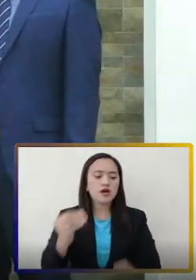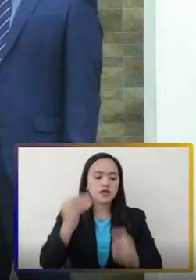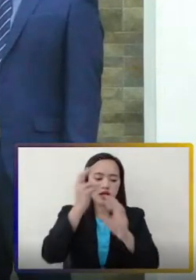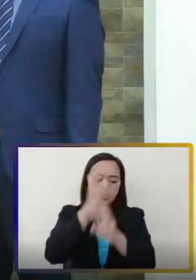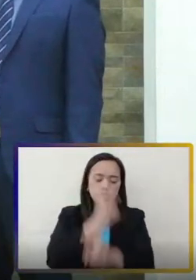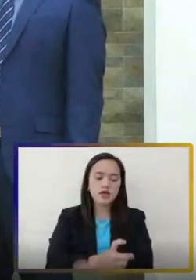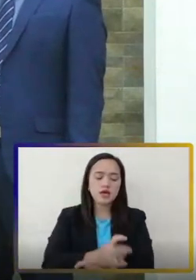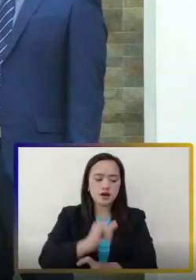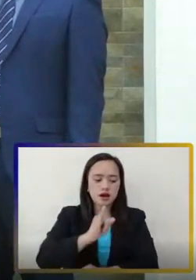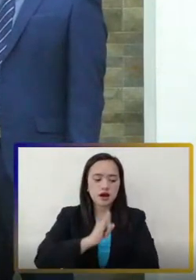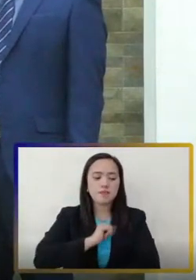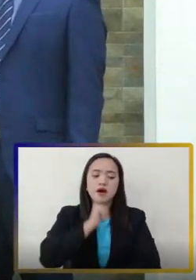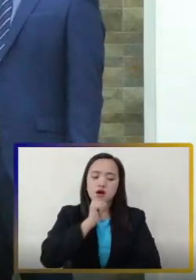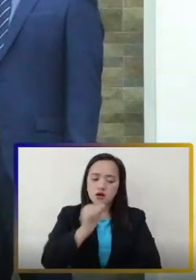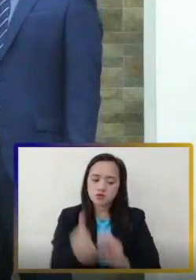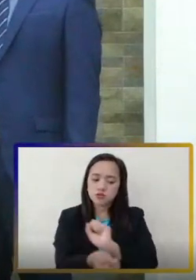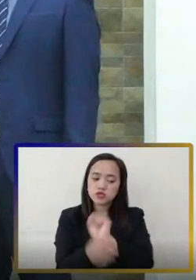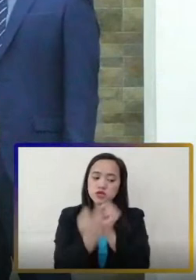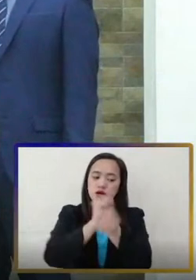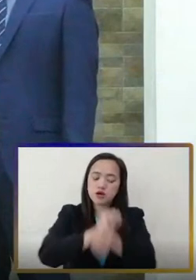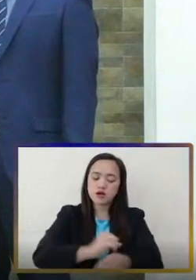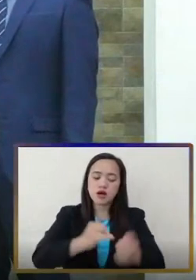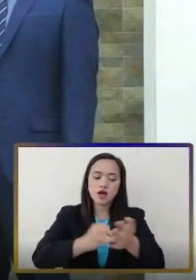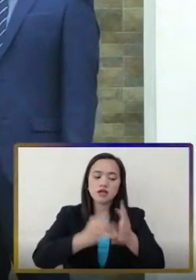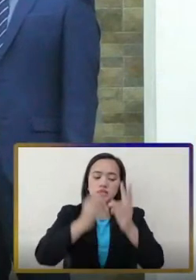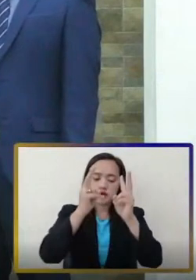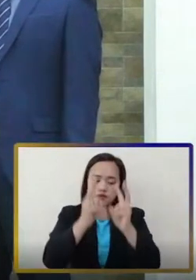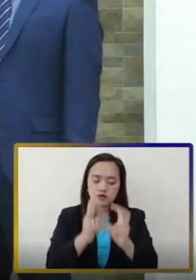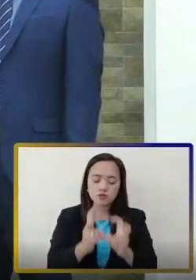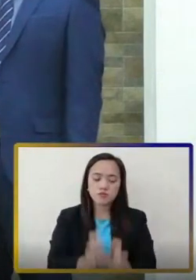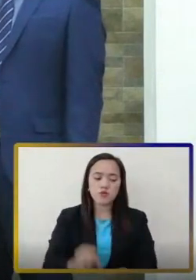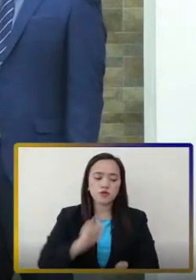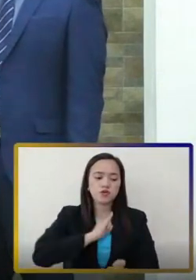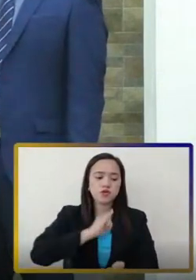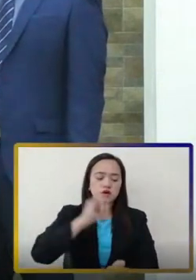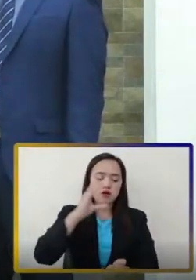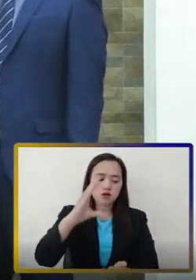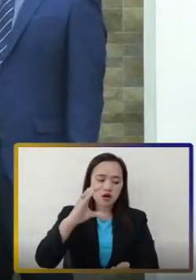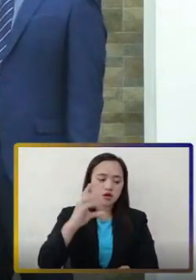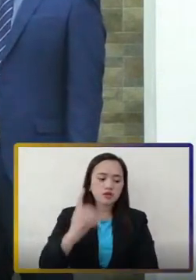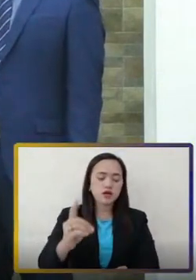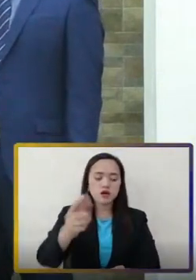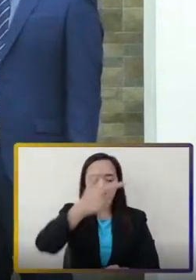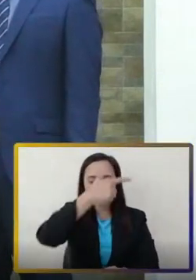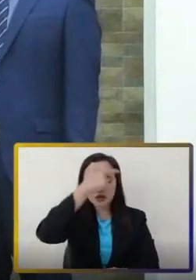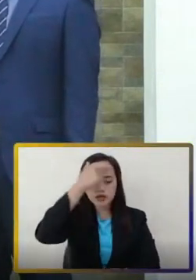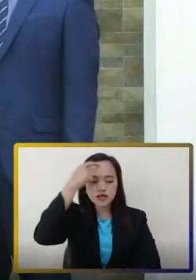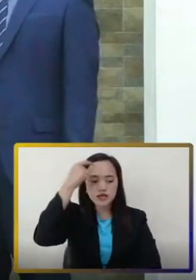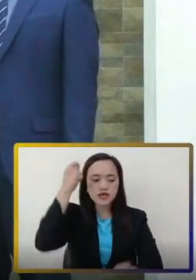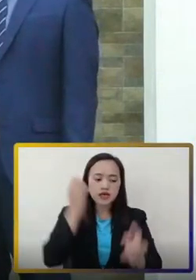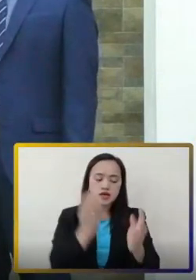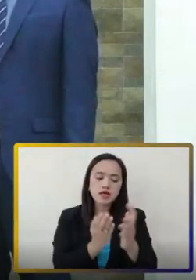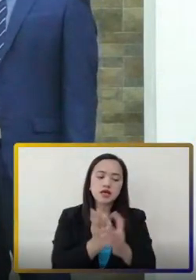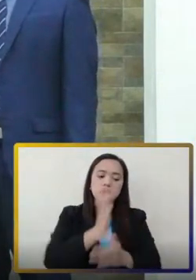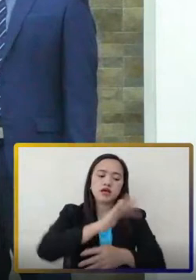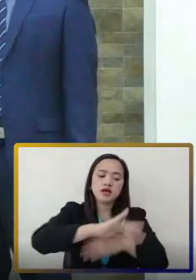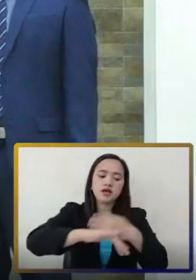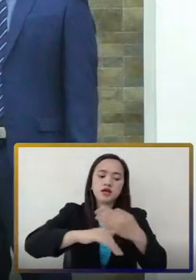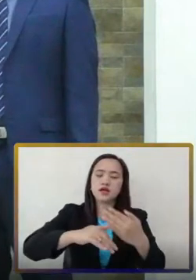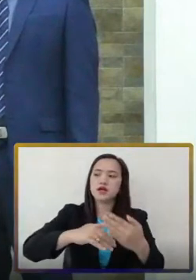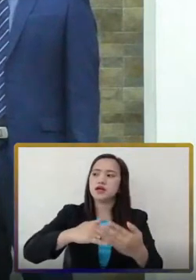ako'y naghirap, ako'y mananalig ng lubos, pagkat lagi